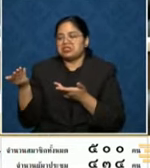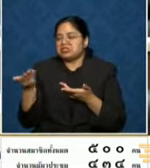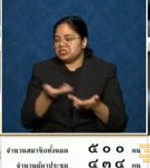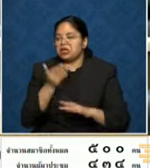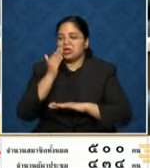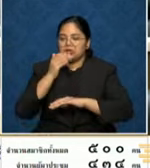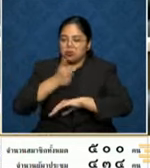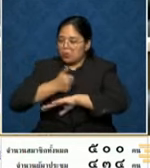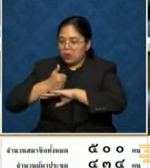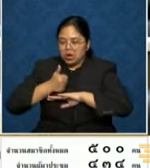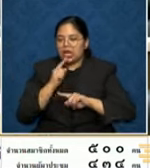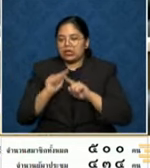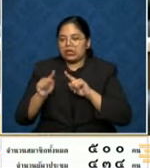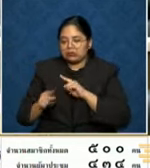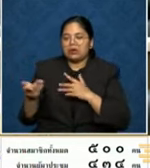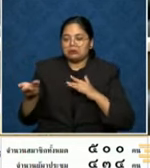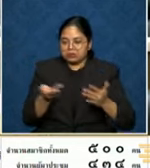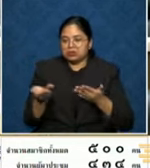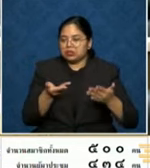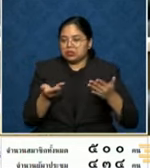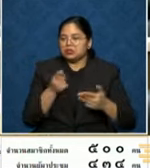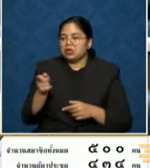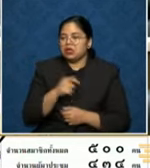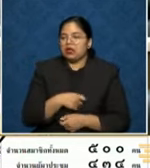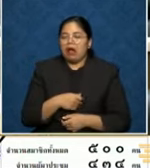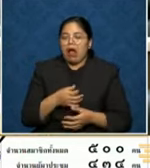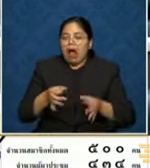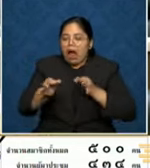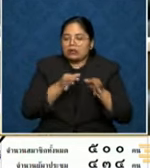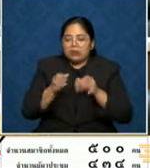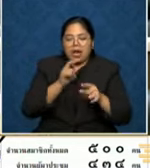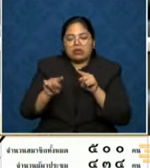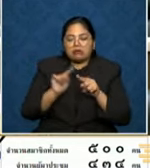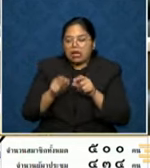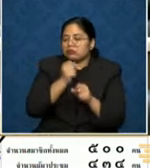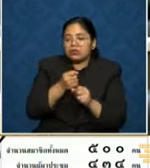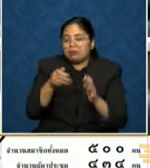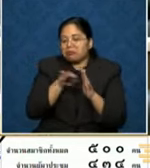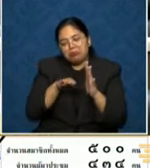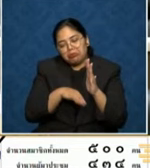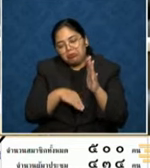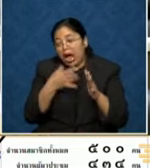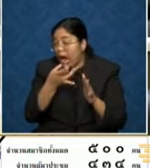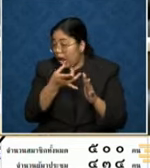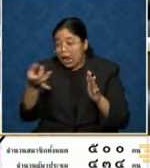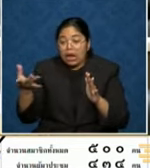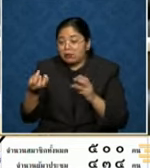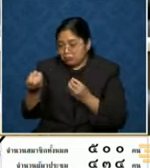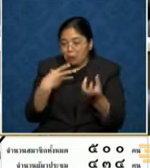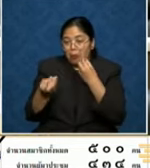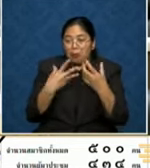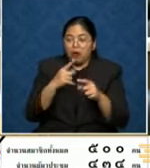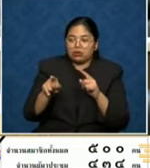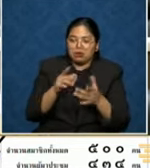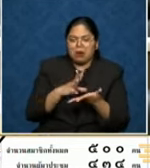จงหลายครั้งเขาดำเนินการครับท่านประธานครับมีการดำเนินการสร้างโน่นสร้างนี่ทำโน่นทำนี่แบ่งมหาวิทยาลั